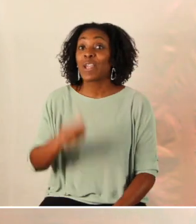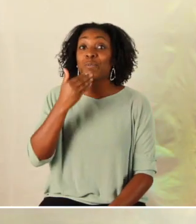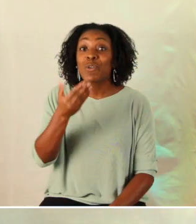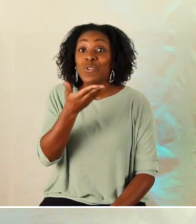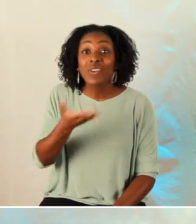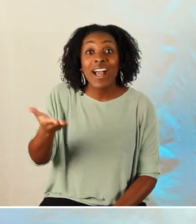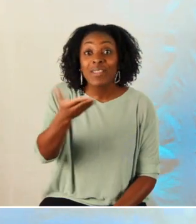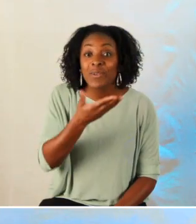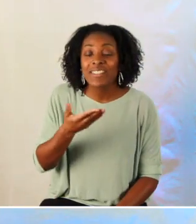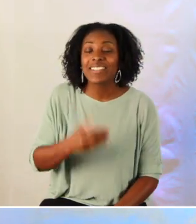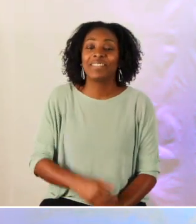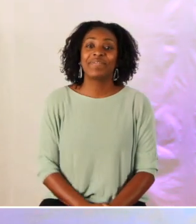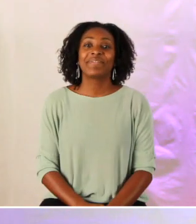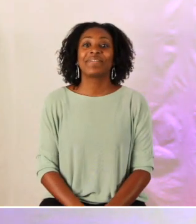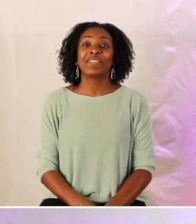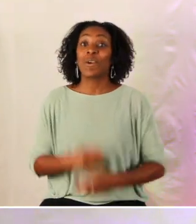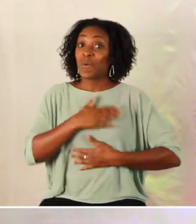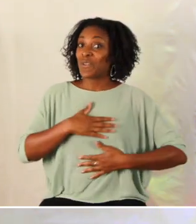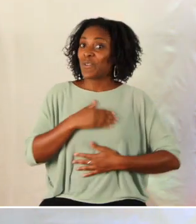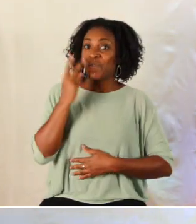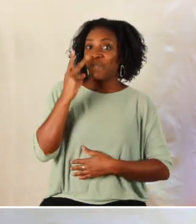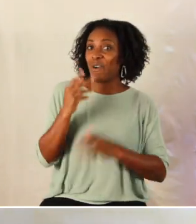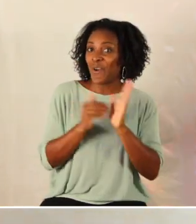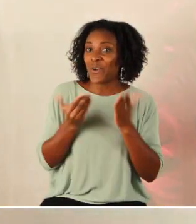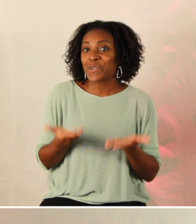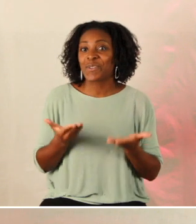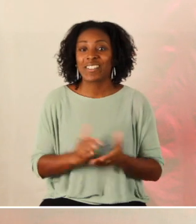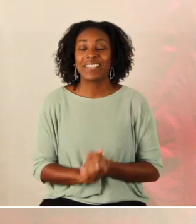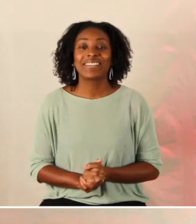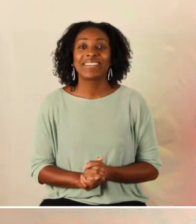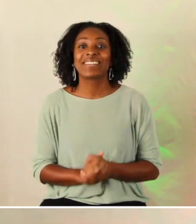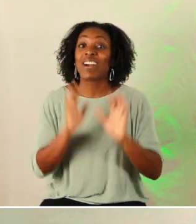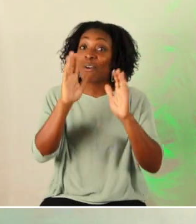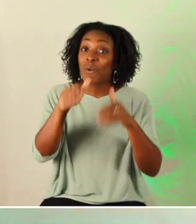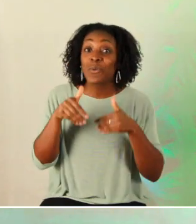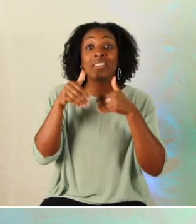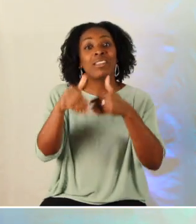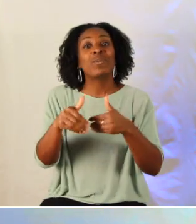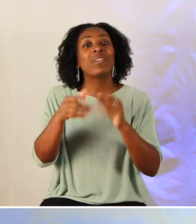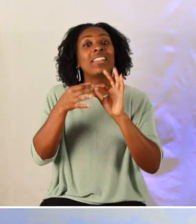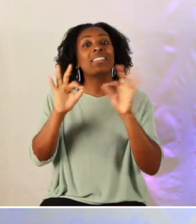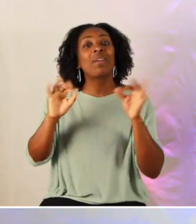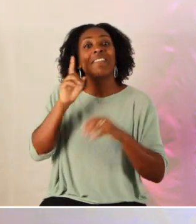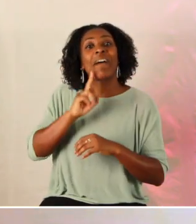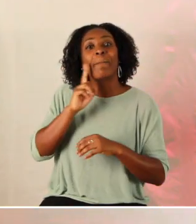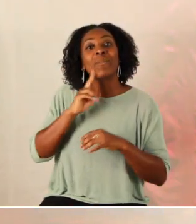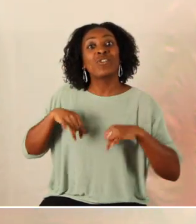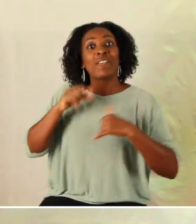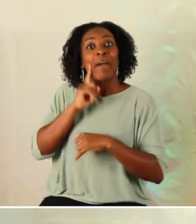Bonjour à chacun et à chacune, on est content de vous retrouver. On continue avec l'histoire de Rebecca